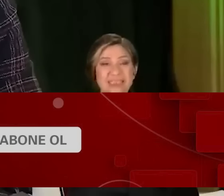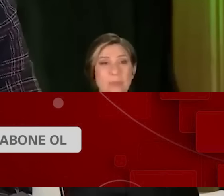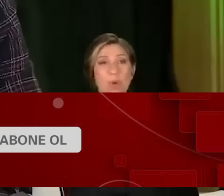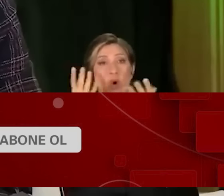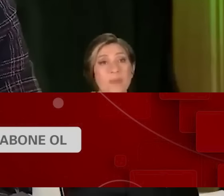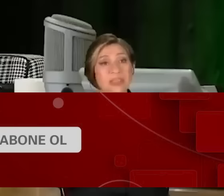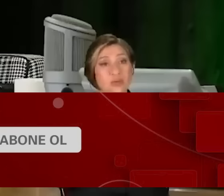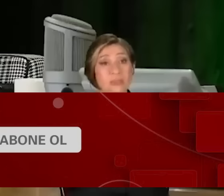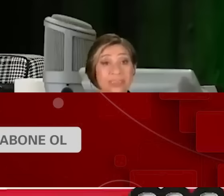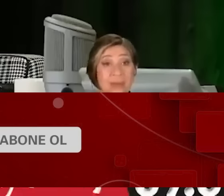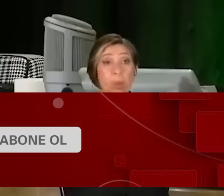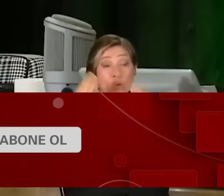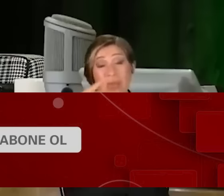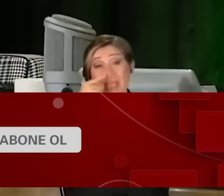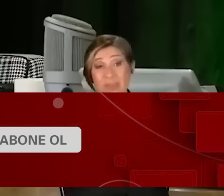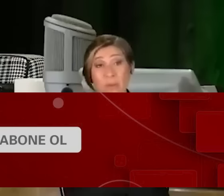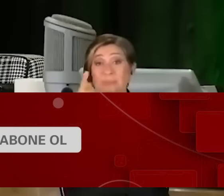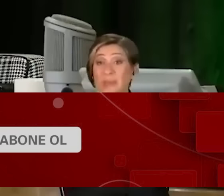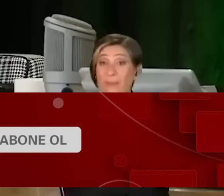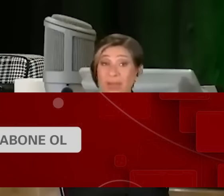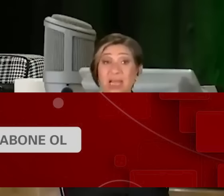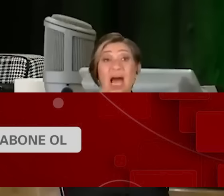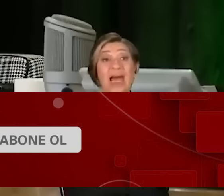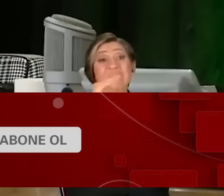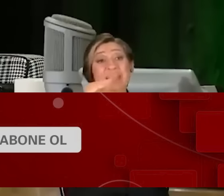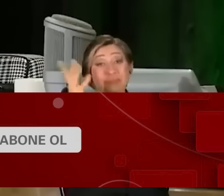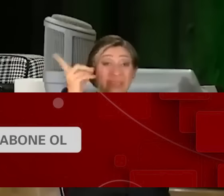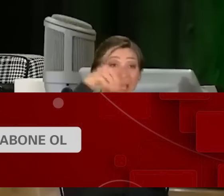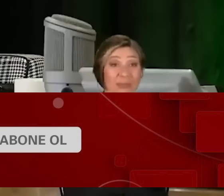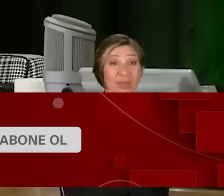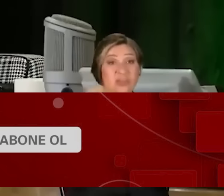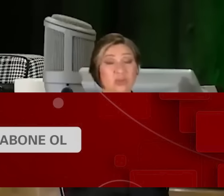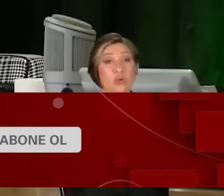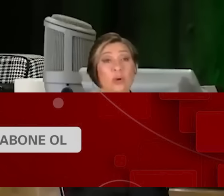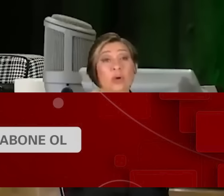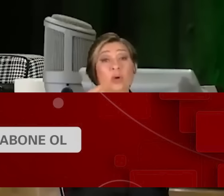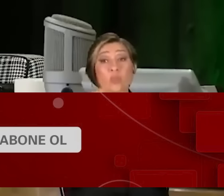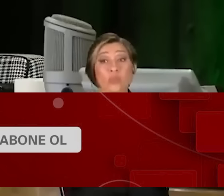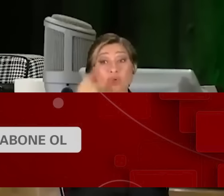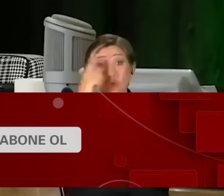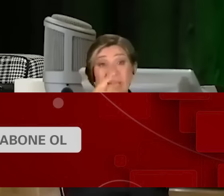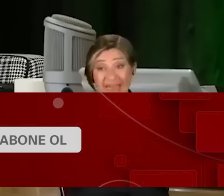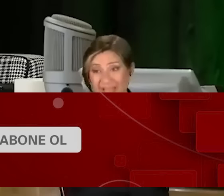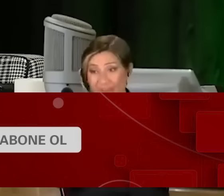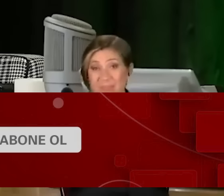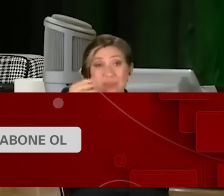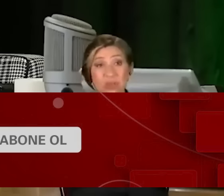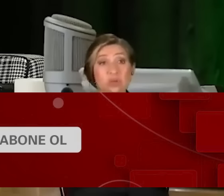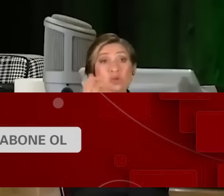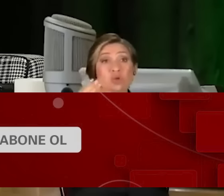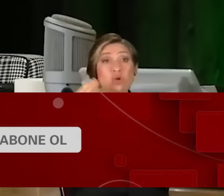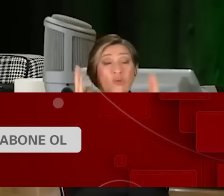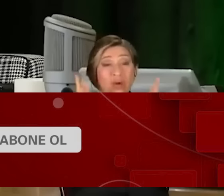olmaya çalışıyorum. Yani samimi olduğuma inanıyorum. Bir şey paylaşmaya, insanların hayatına bir şey katmaya çalışıyorum. Hani bu vizyonda ilerlediğim için aslında çok